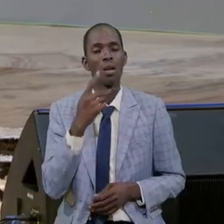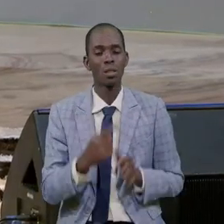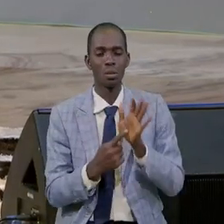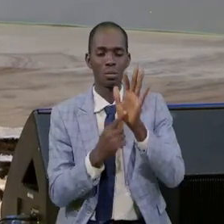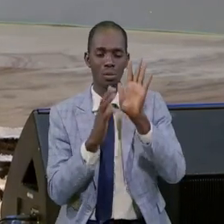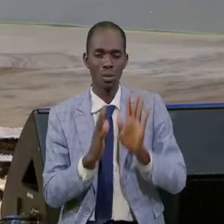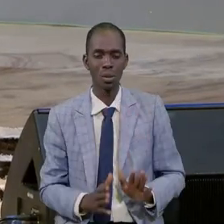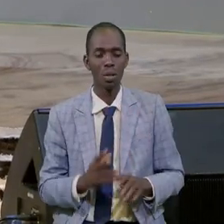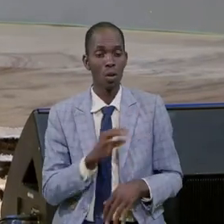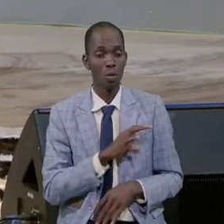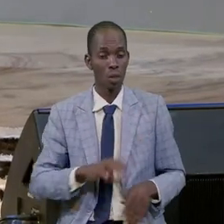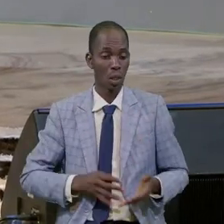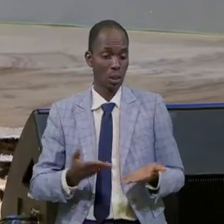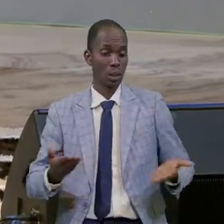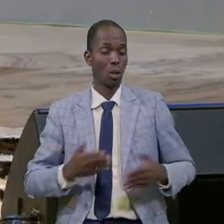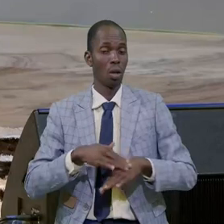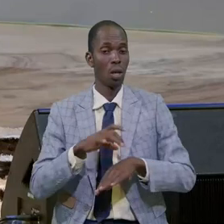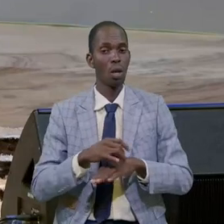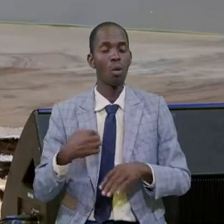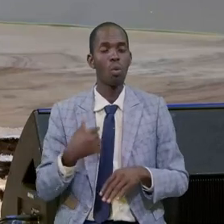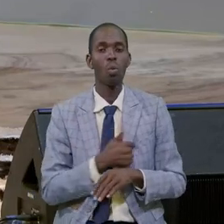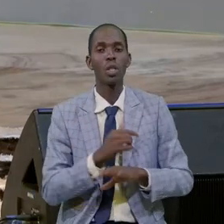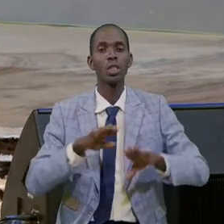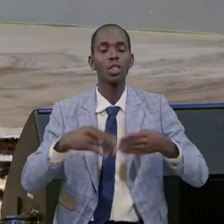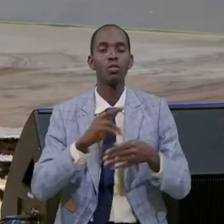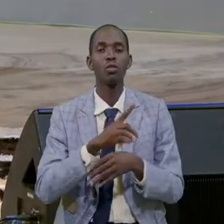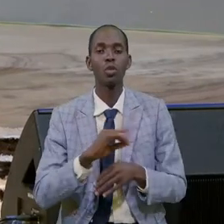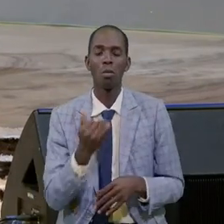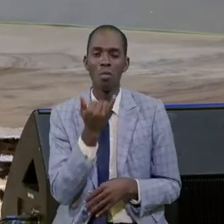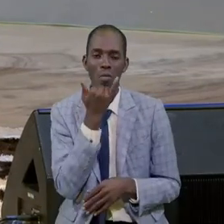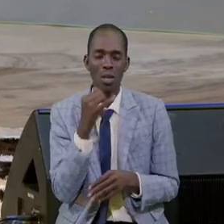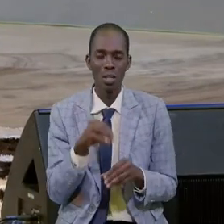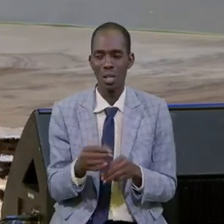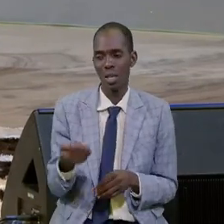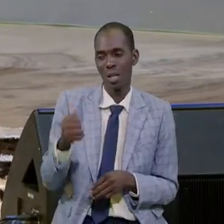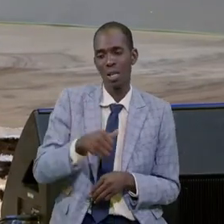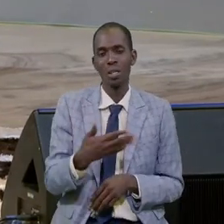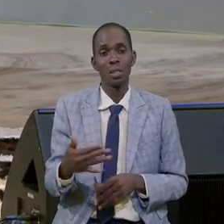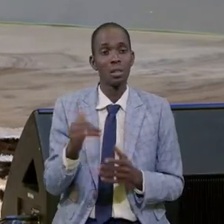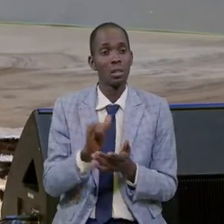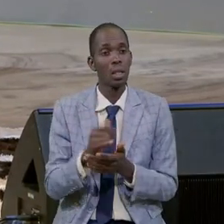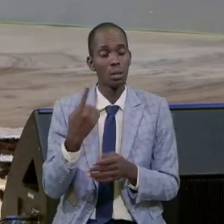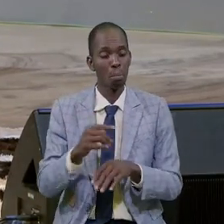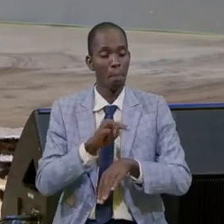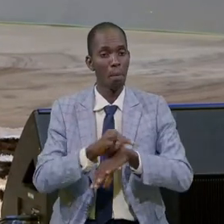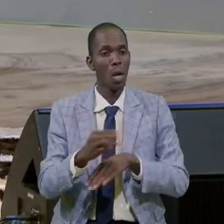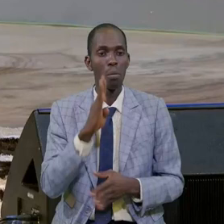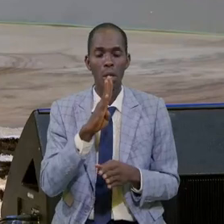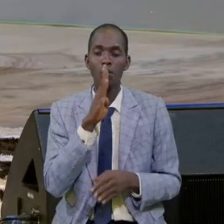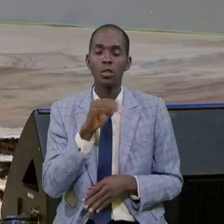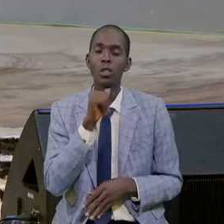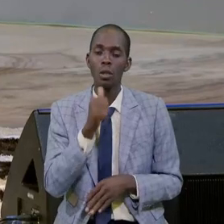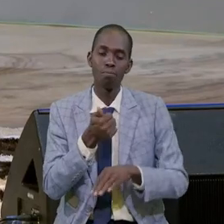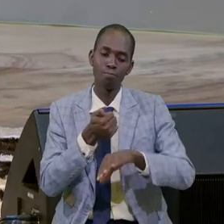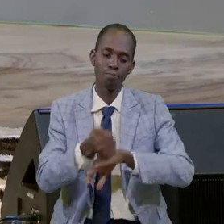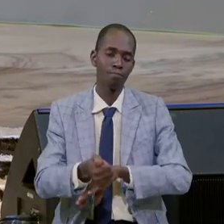terre. Donc, nous ne donnons aucun sujet de scandale en quoi que ce soit, afin que le ministère